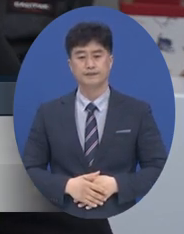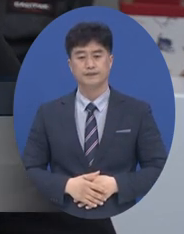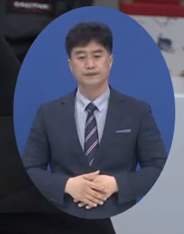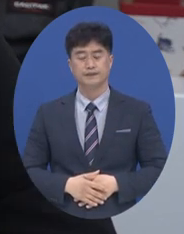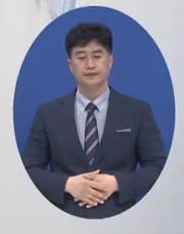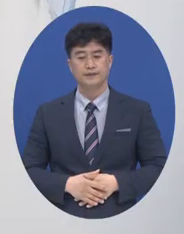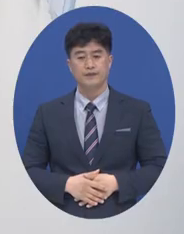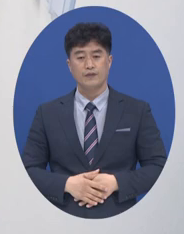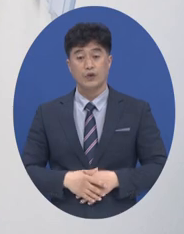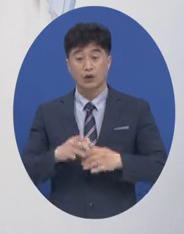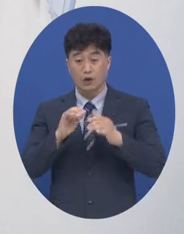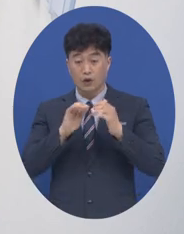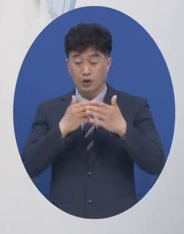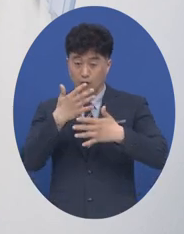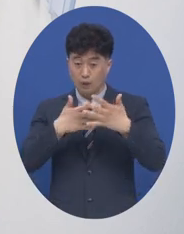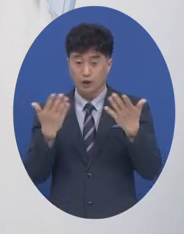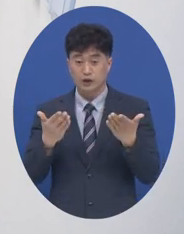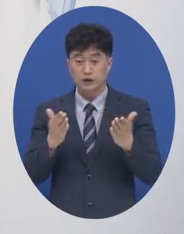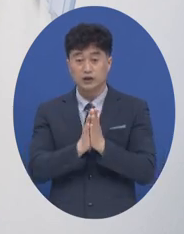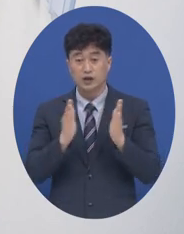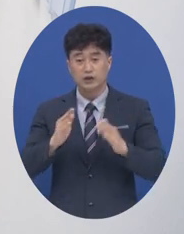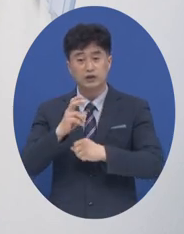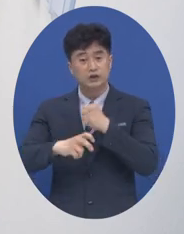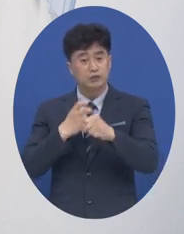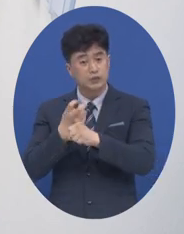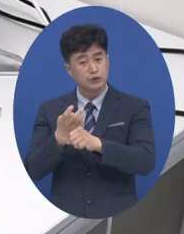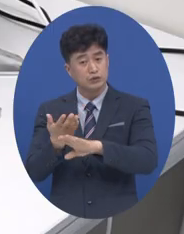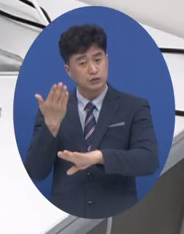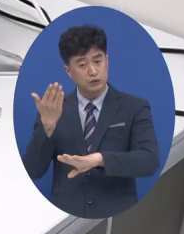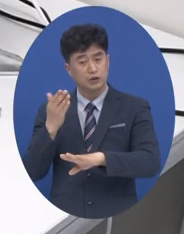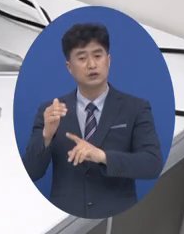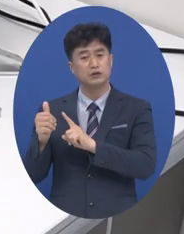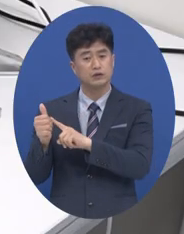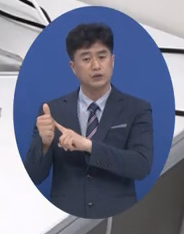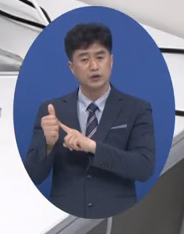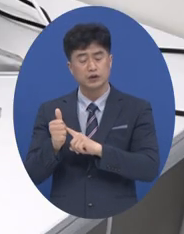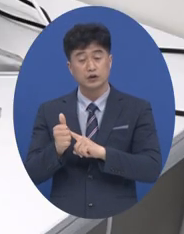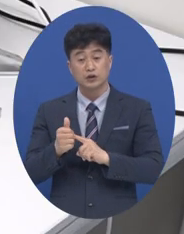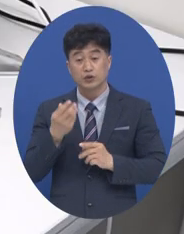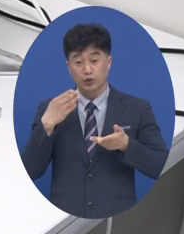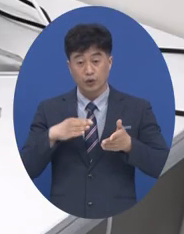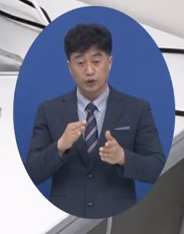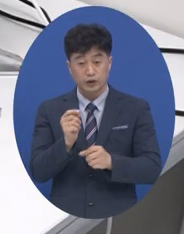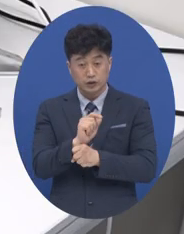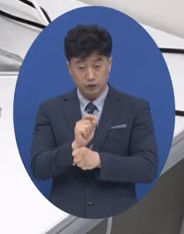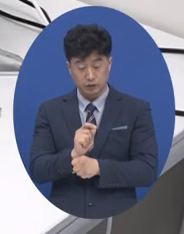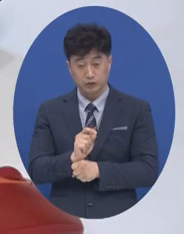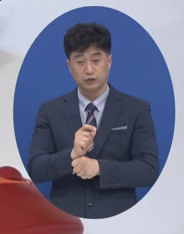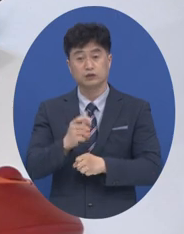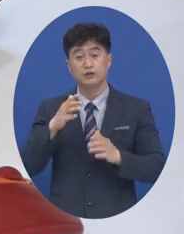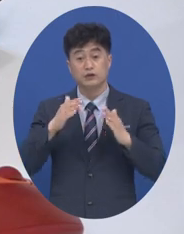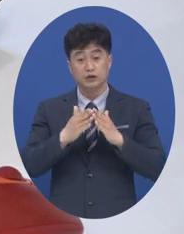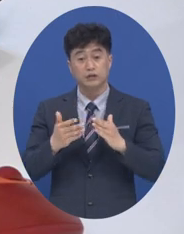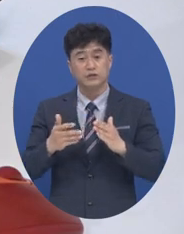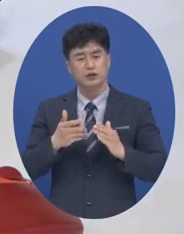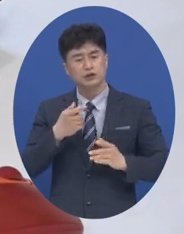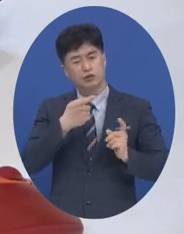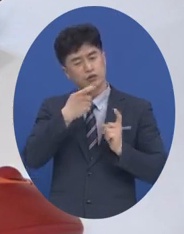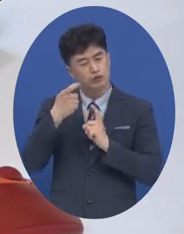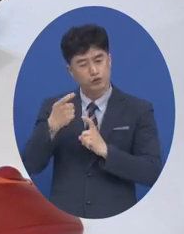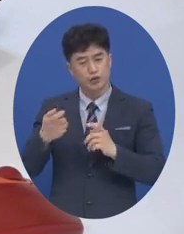한거죠 뭐 영화 일을 시작한 지 10년이 넘으니 사본 작가도 경기 스토리 제가 하우스의 다양한 지원 에 끌려 입주해